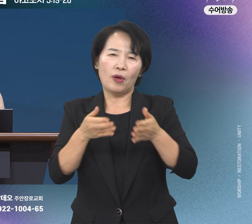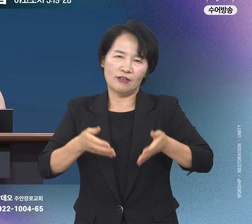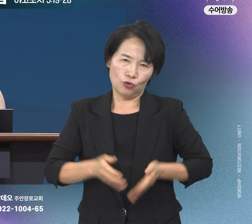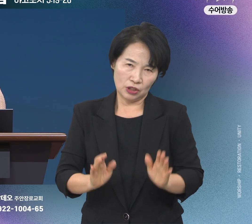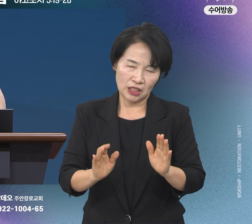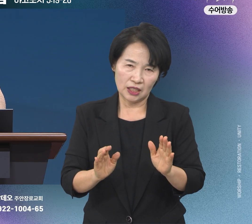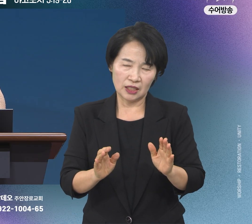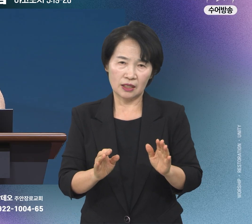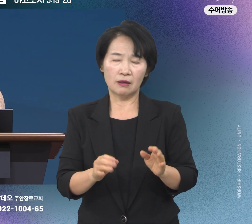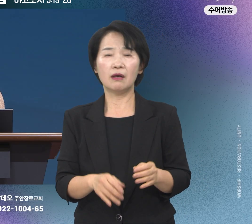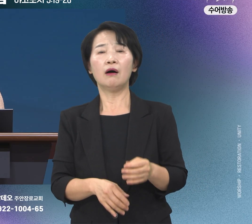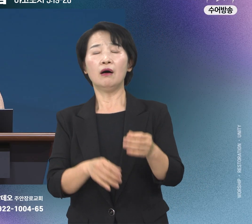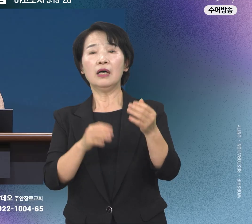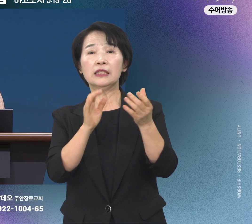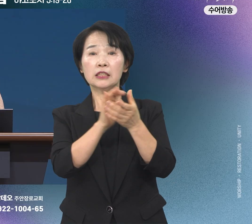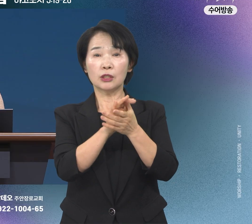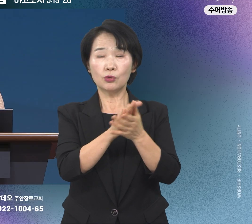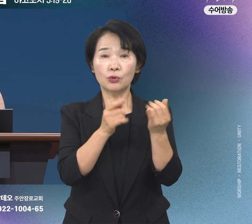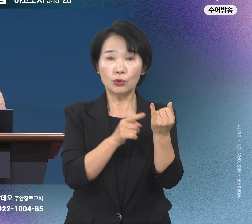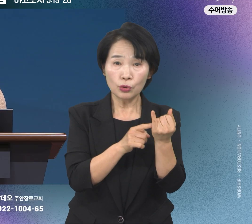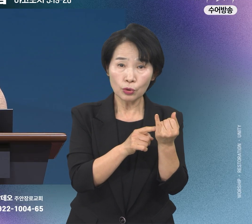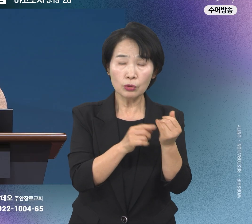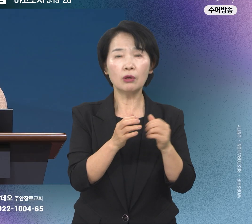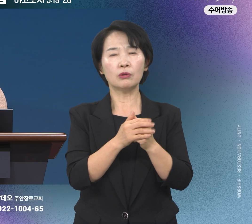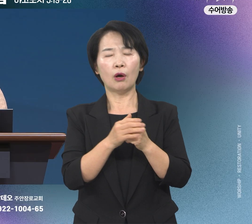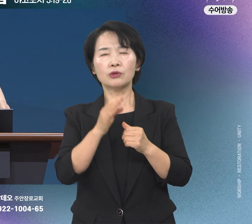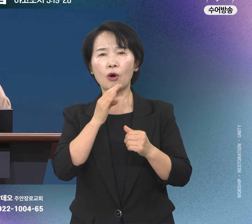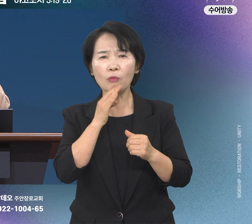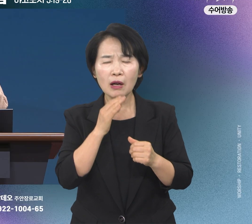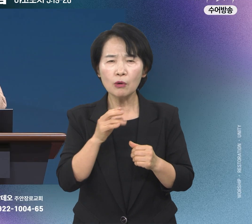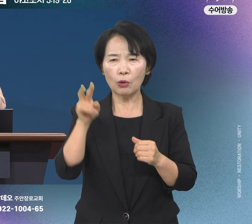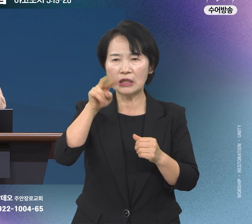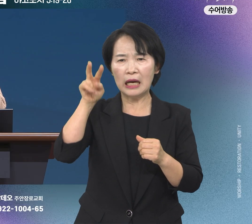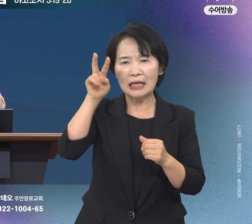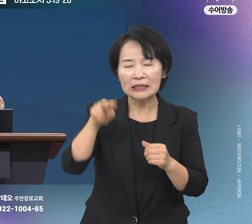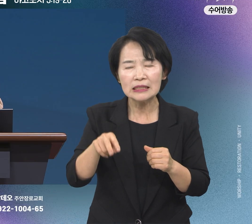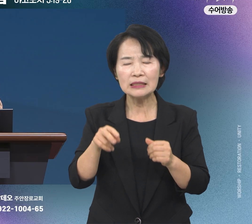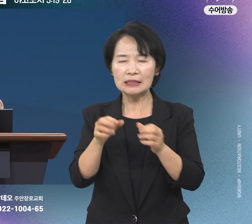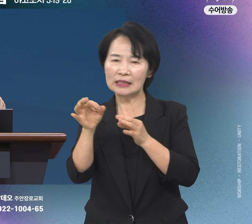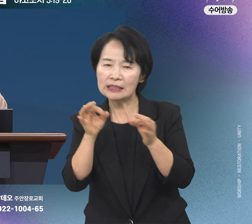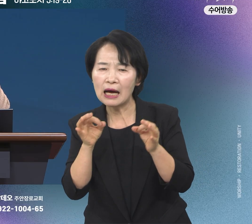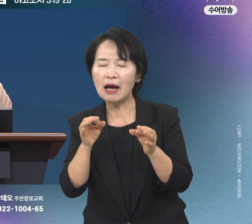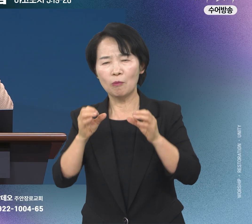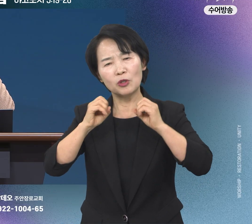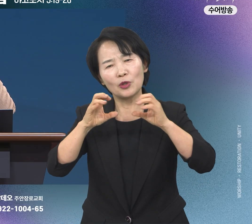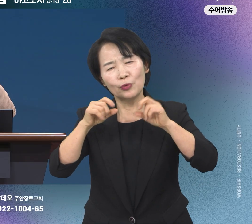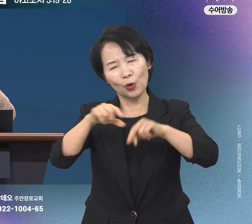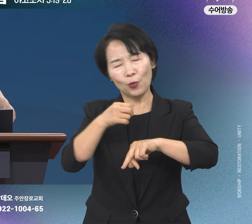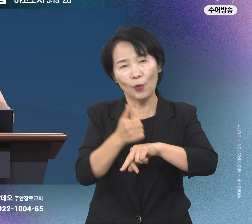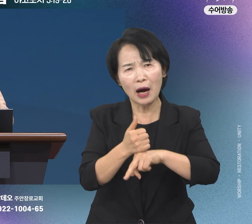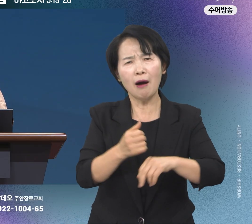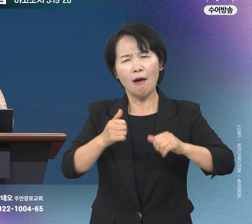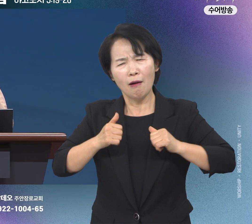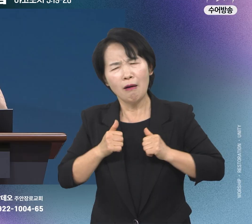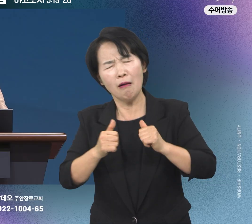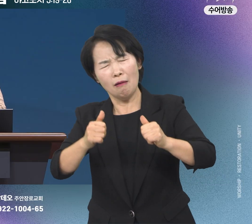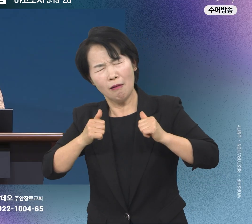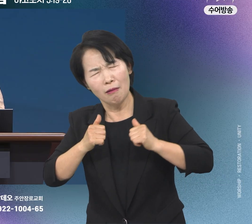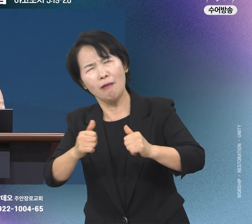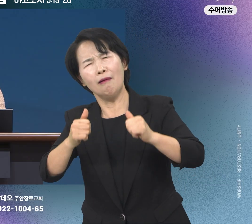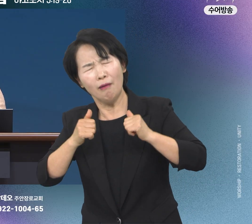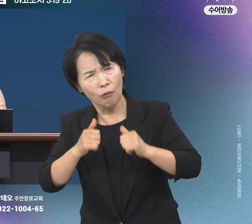뛰어났습니다. 중고등부 생활을 할 때마다, 달란트 시장을 할 때마다 항상 전도 왕이었어요. 그래서 제가 이 친구를